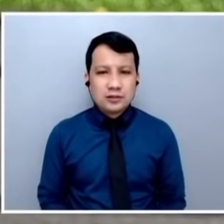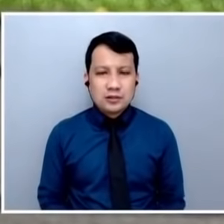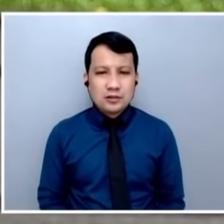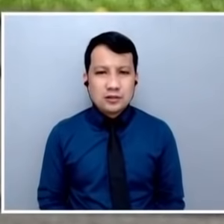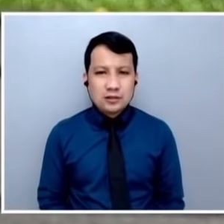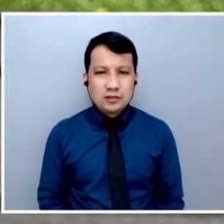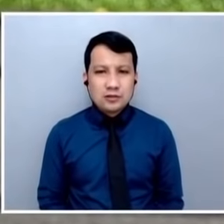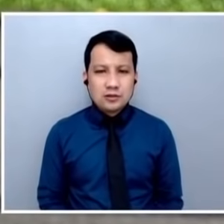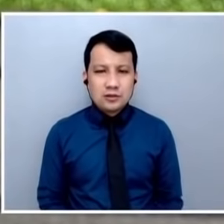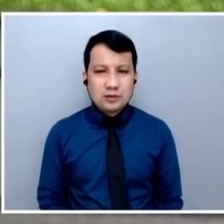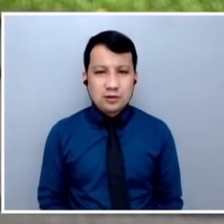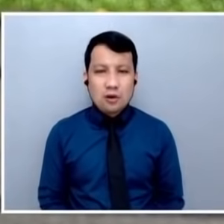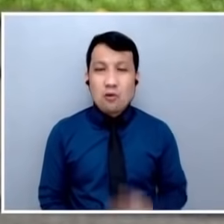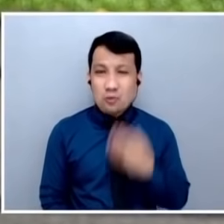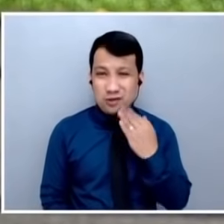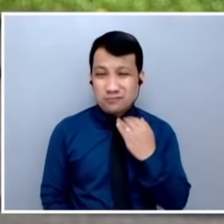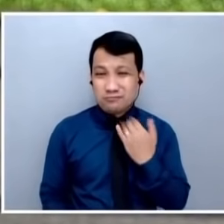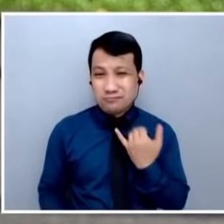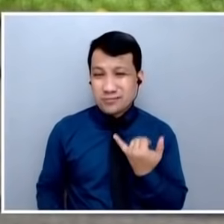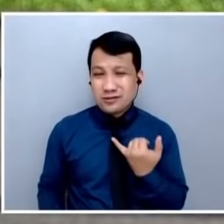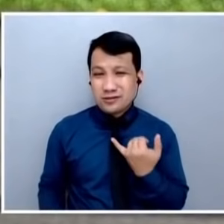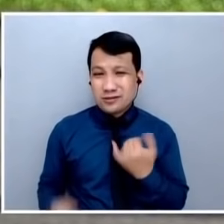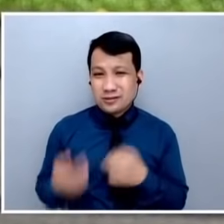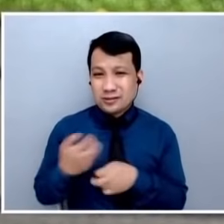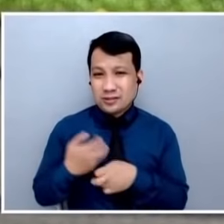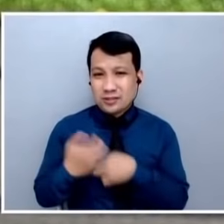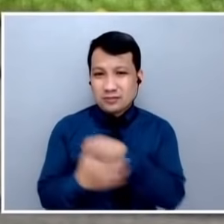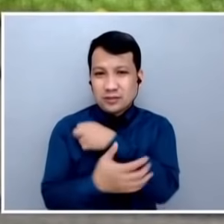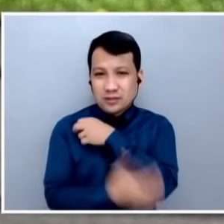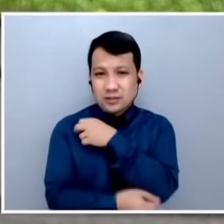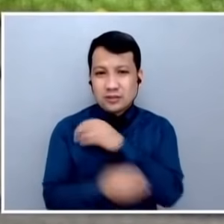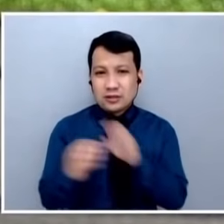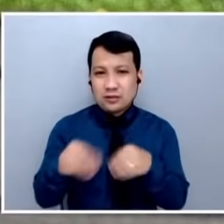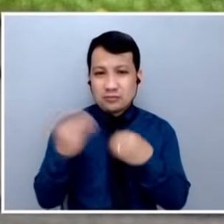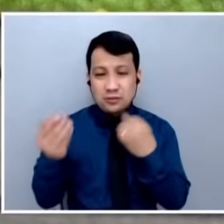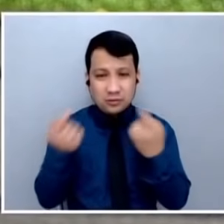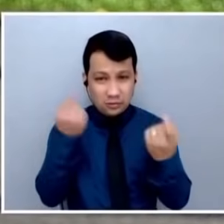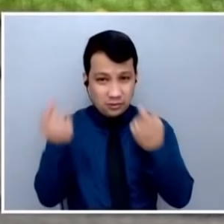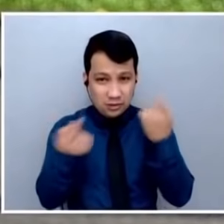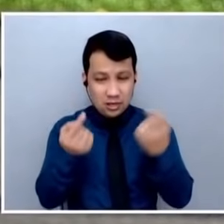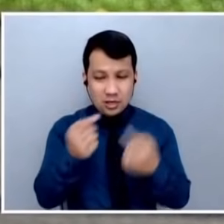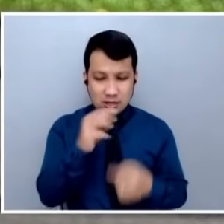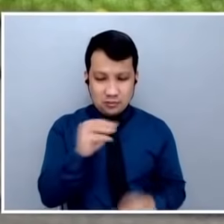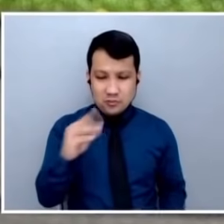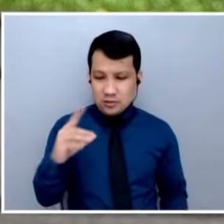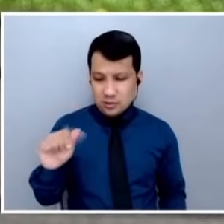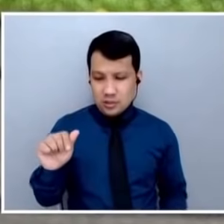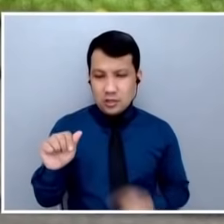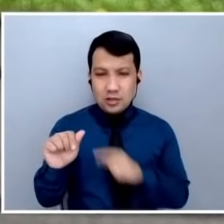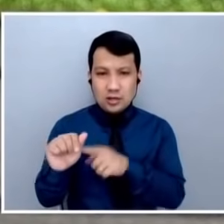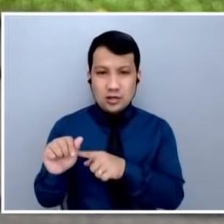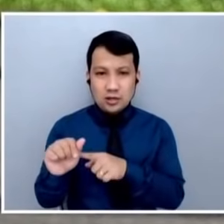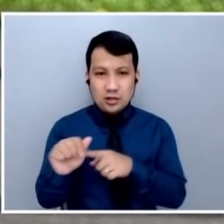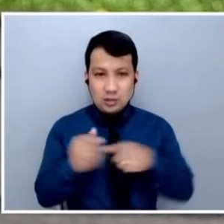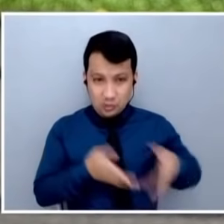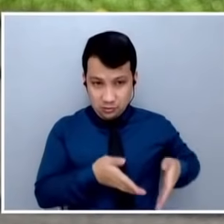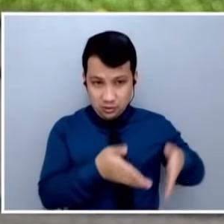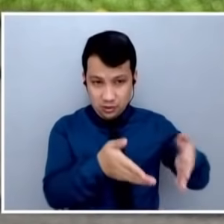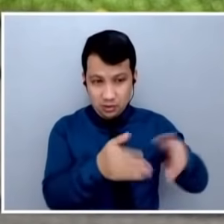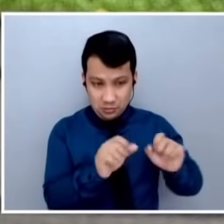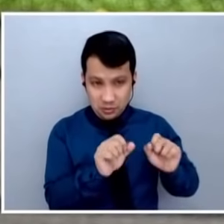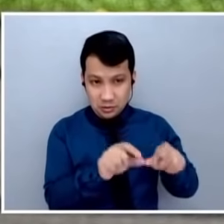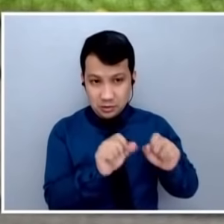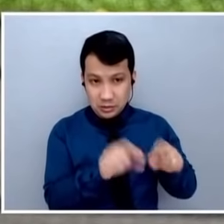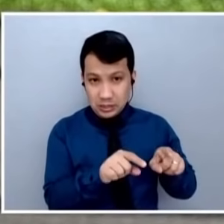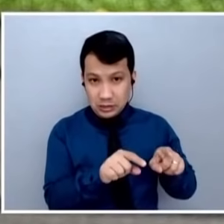Dahil sa naranasang hirap ngayong pandemya, bibigyan ng konsiderasyon ng MMDA ang sidewalk vendors ngayong